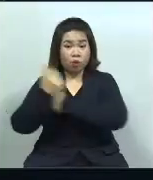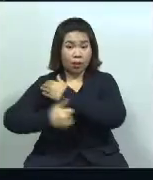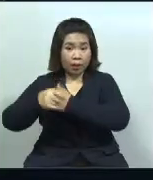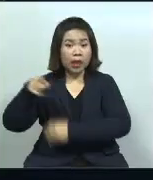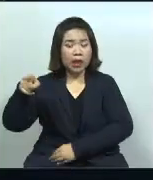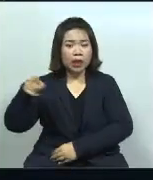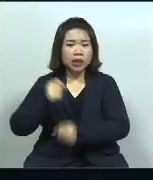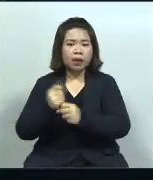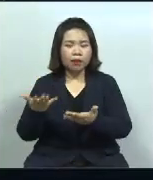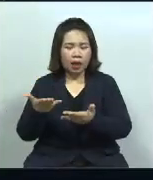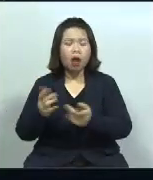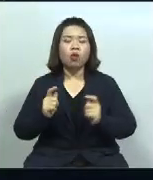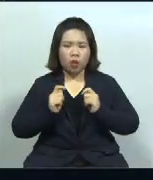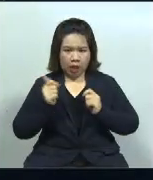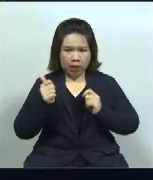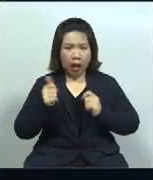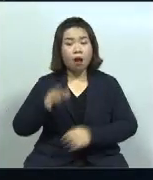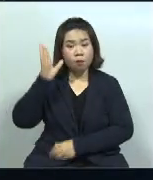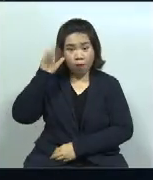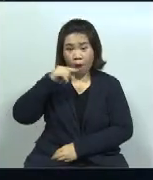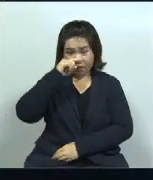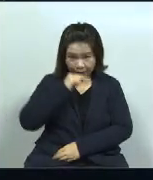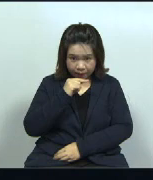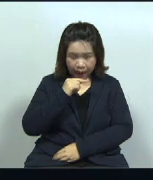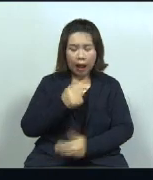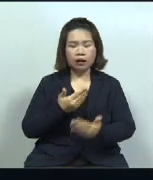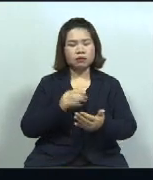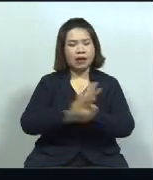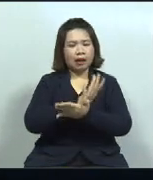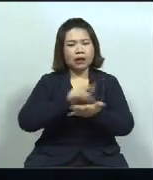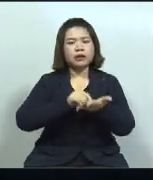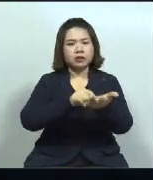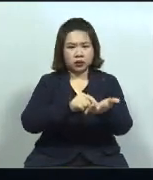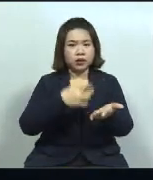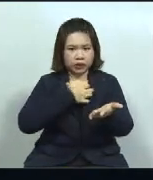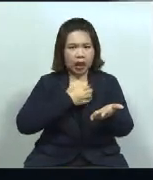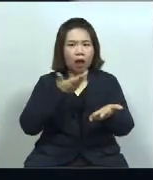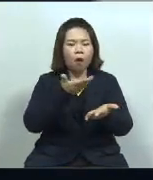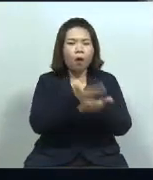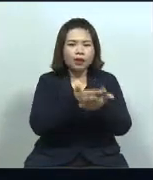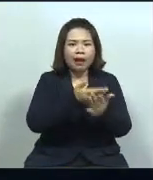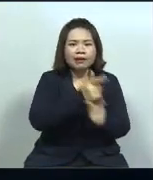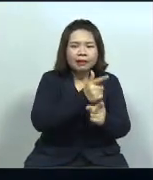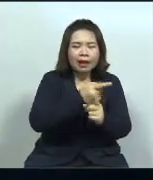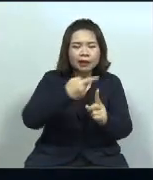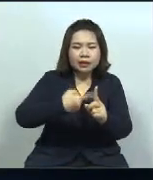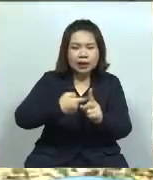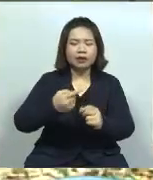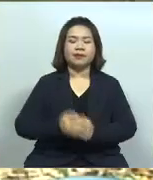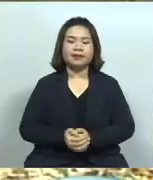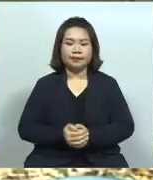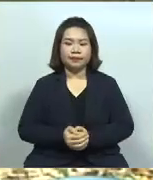าวจะอนุโลมให้บิดาเด็กที่มีสัญชาติไทยเขายื่นเอกสารเพื่อแสดงความจำนงขอรับสิทธิ ์วันที่26มีนาค